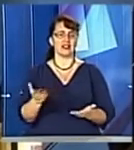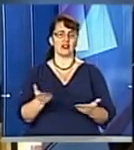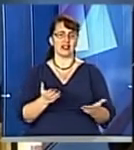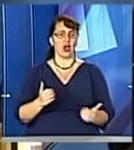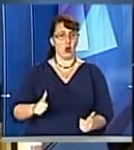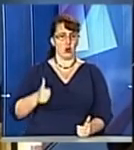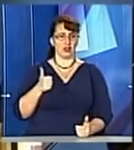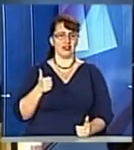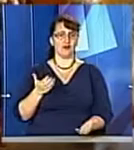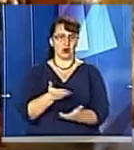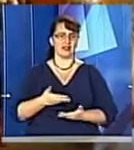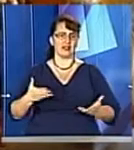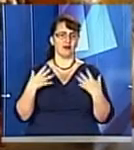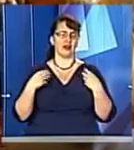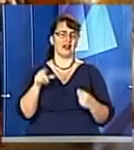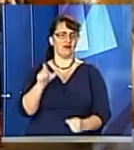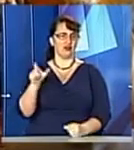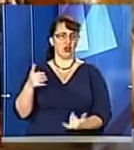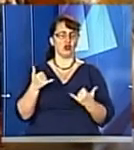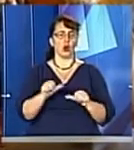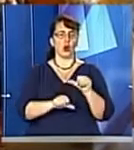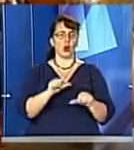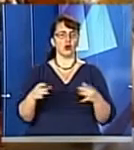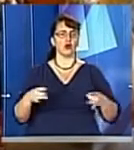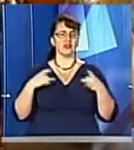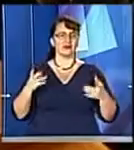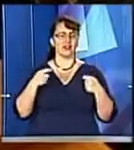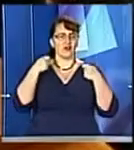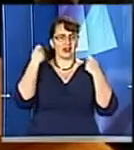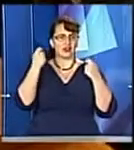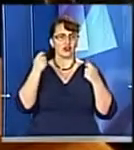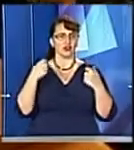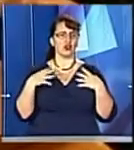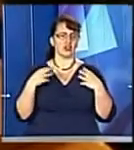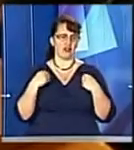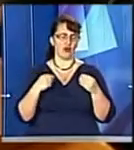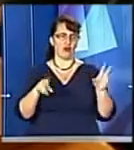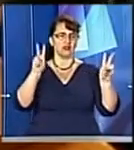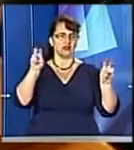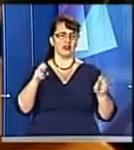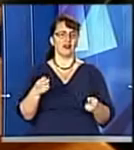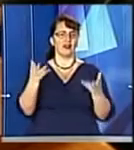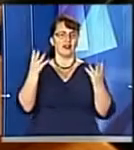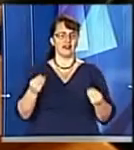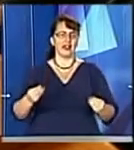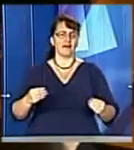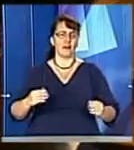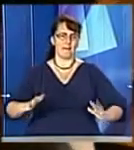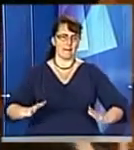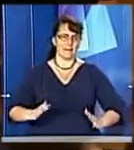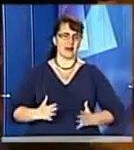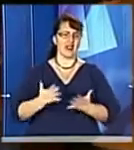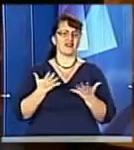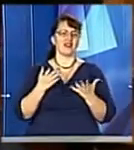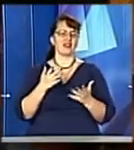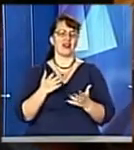гордимося ми, львів'яни. Нагадаю, цьогоріч святкування дня народження Львова пройде під гаслом «День міста натхнення». Триватиме воно